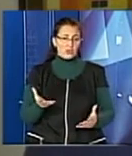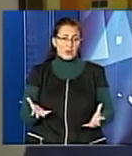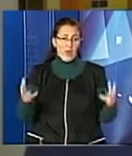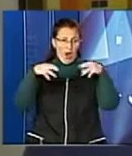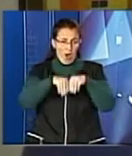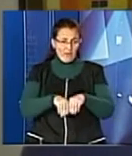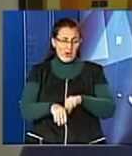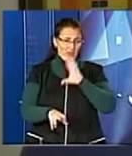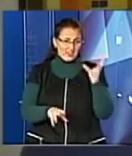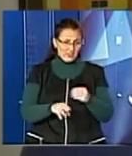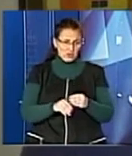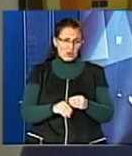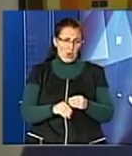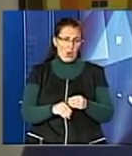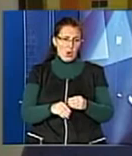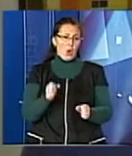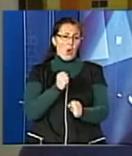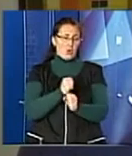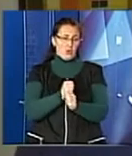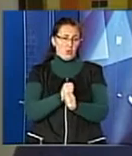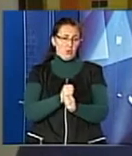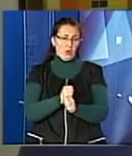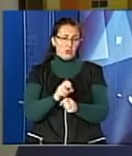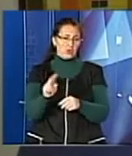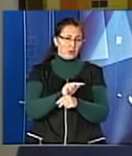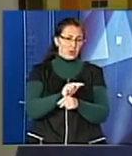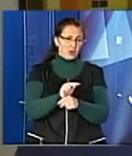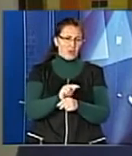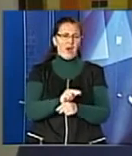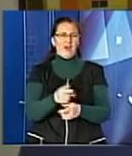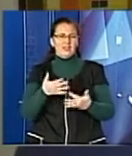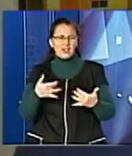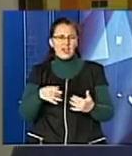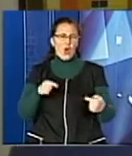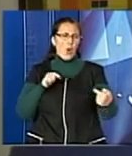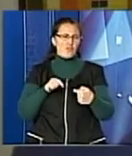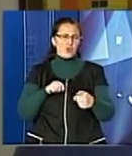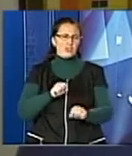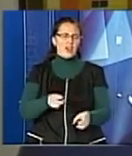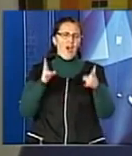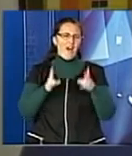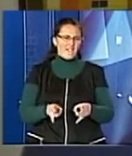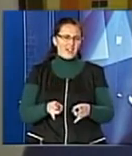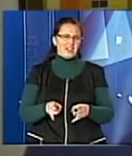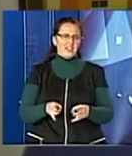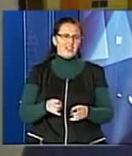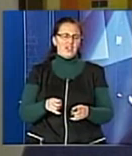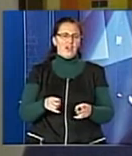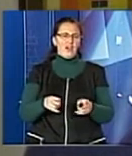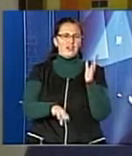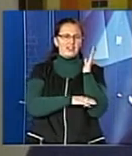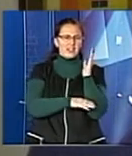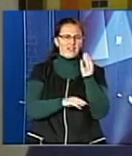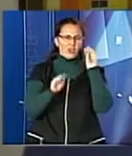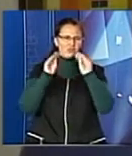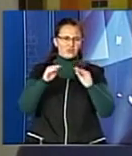так орієнтувалися, що загалом на ці, скажімо так, протиаварійні, невідкладні роботи по перекриттю дахів